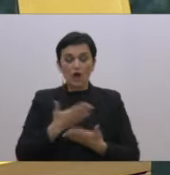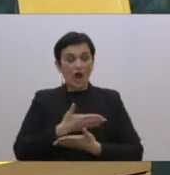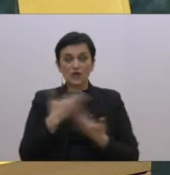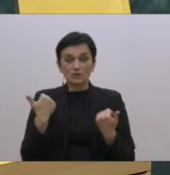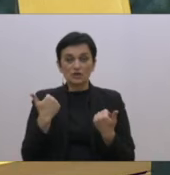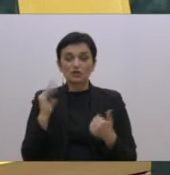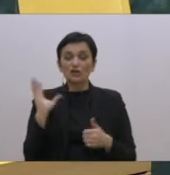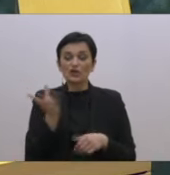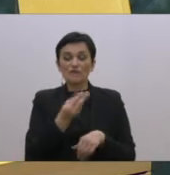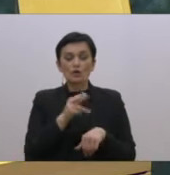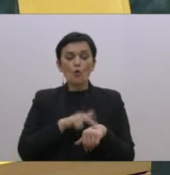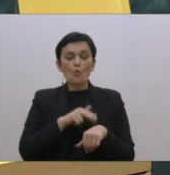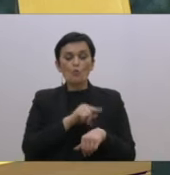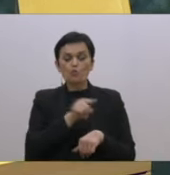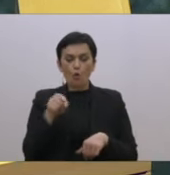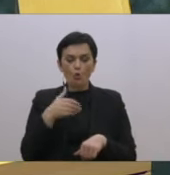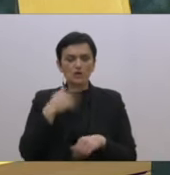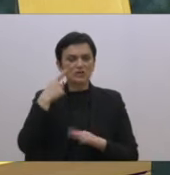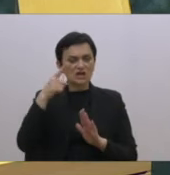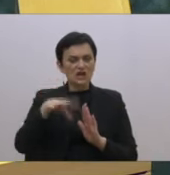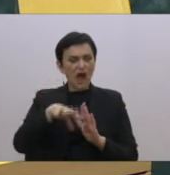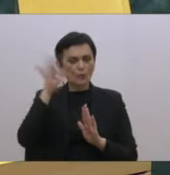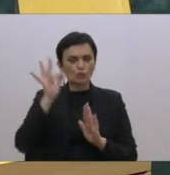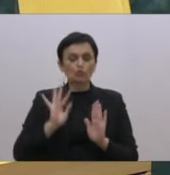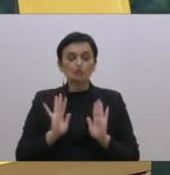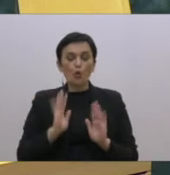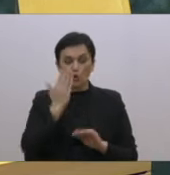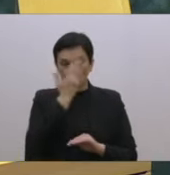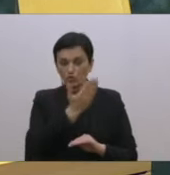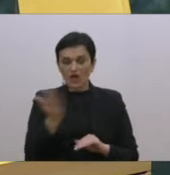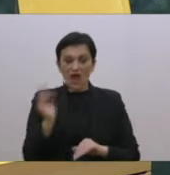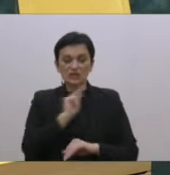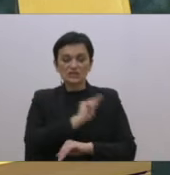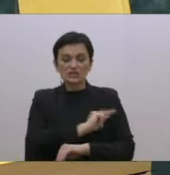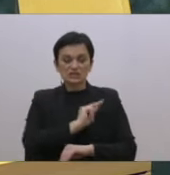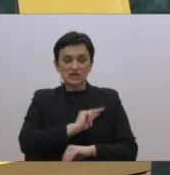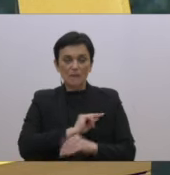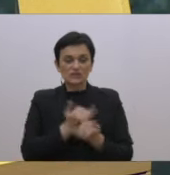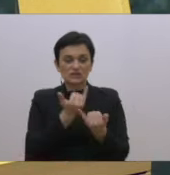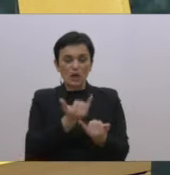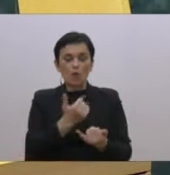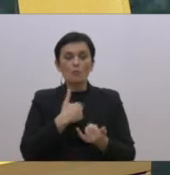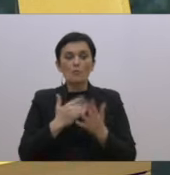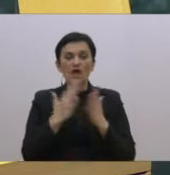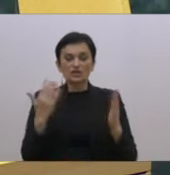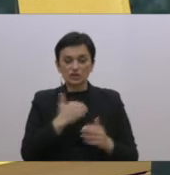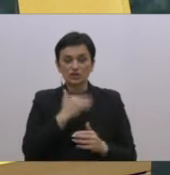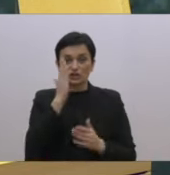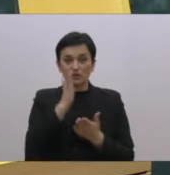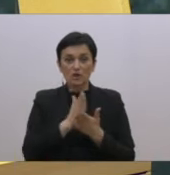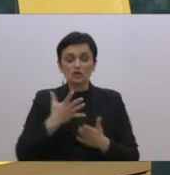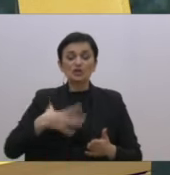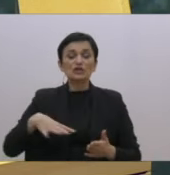ყველა პოლიციელი იყოს გამორჩეულად მხოლოდ ხალხის სამსახურში და მე დიდი იმედი მაქვს, რომ ამ